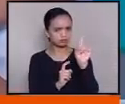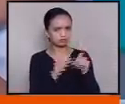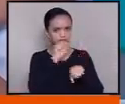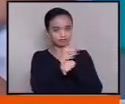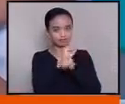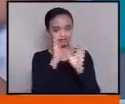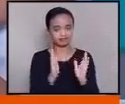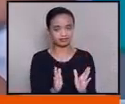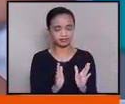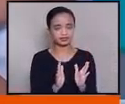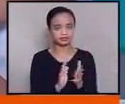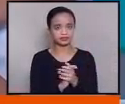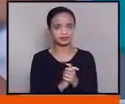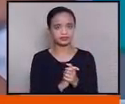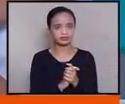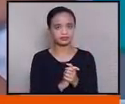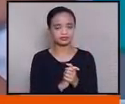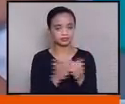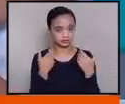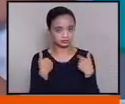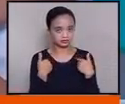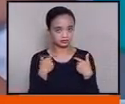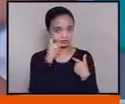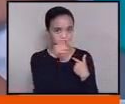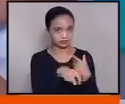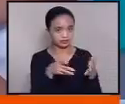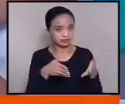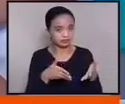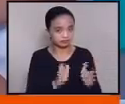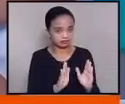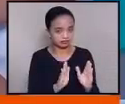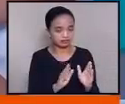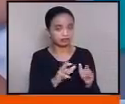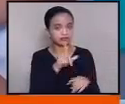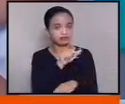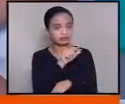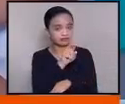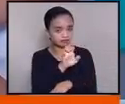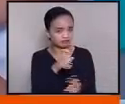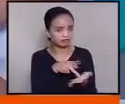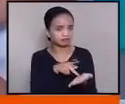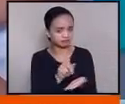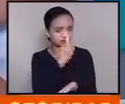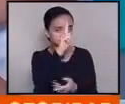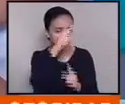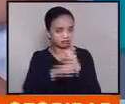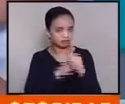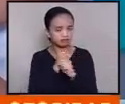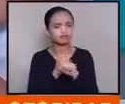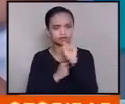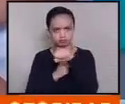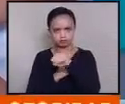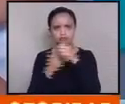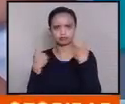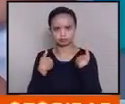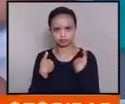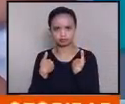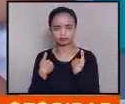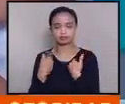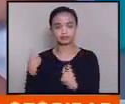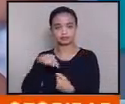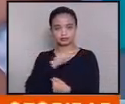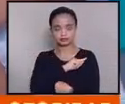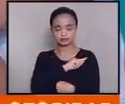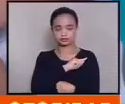manggagawa, meron po dapat allowed na paid leave sa isang taon? Opo. Sa ating